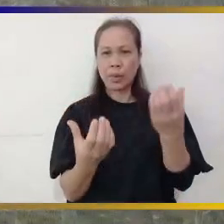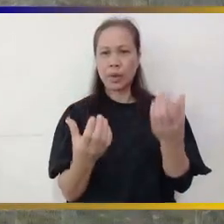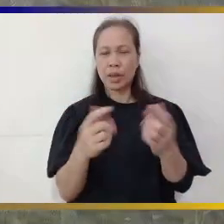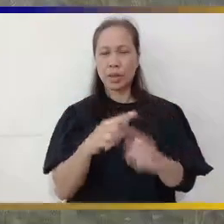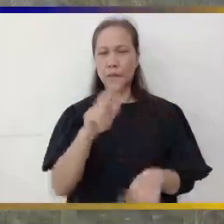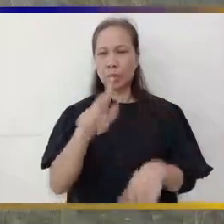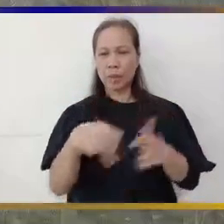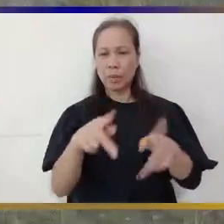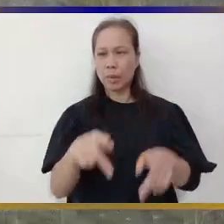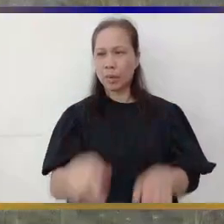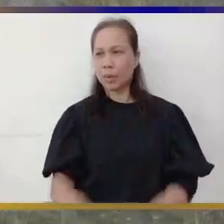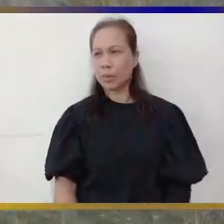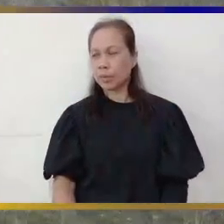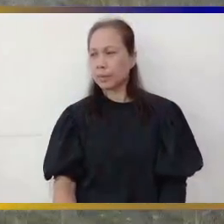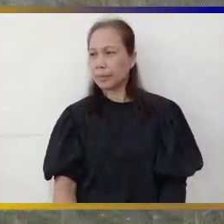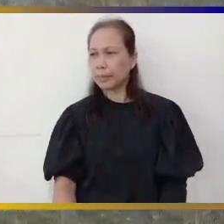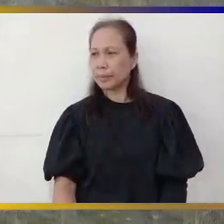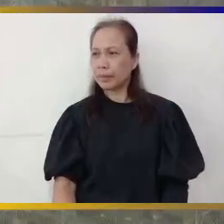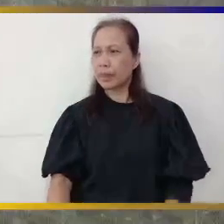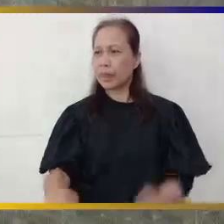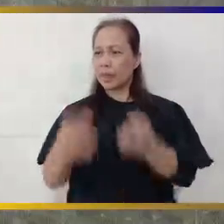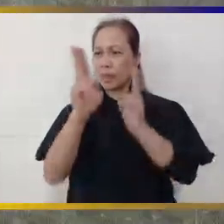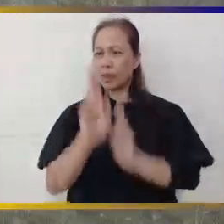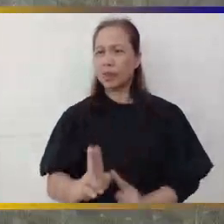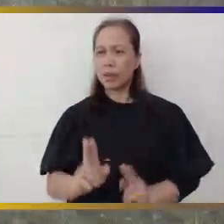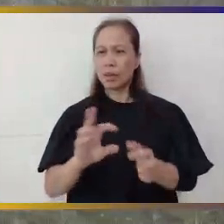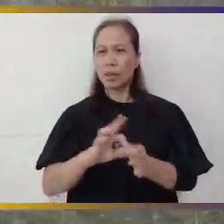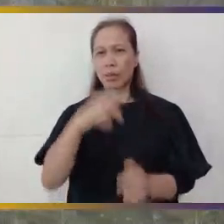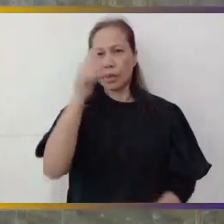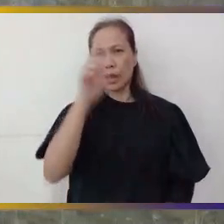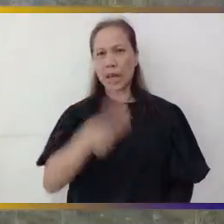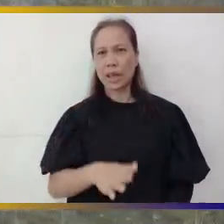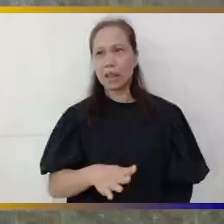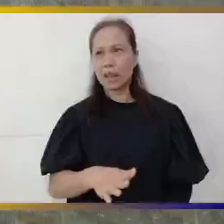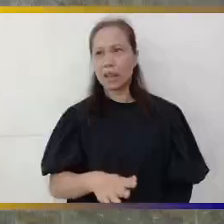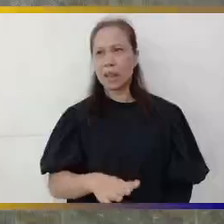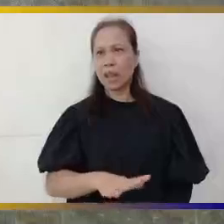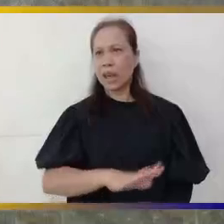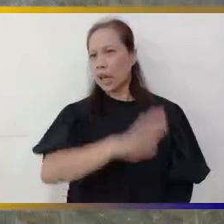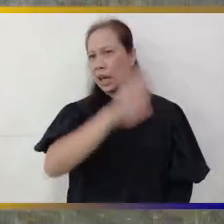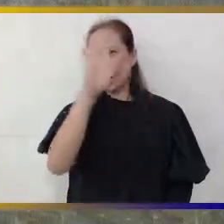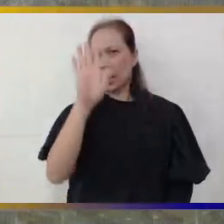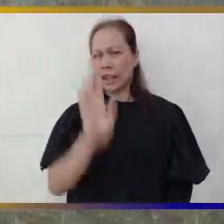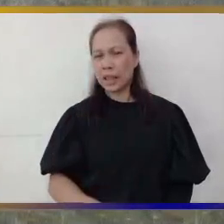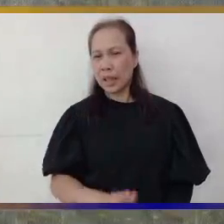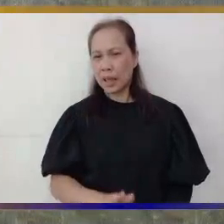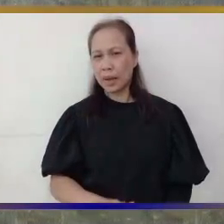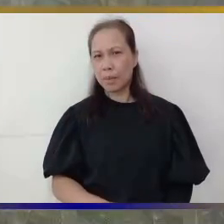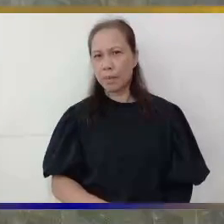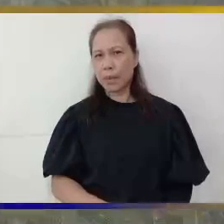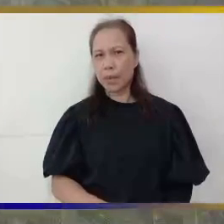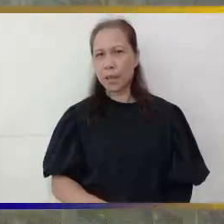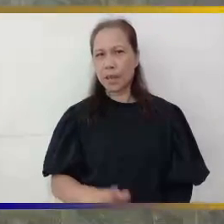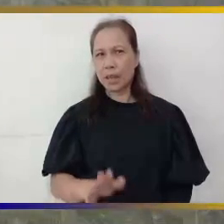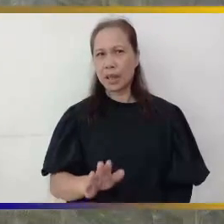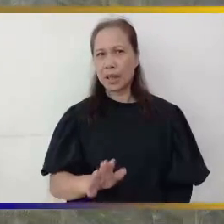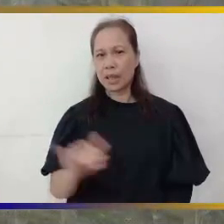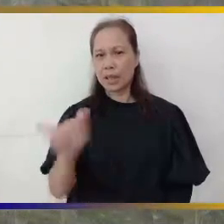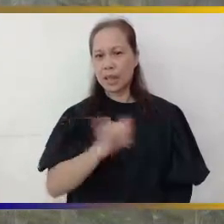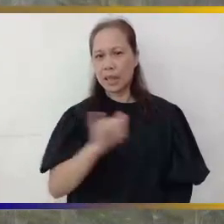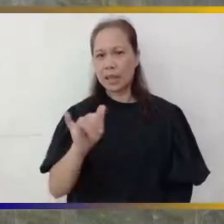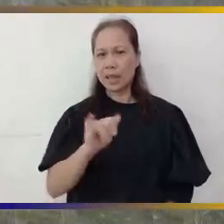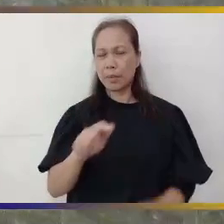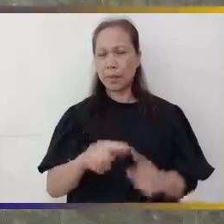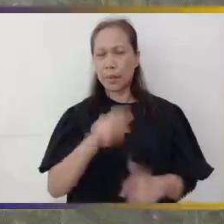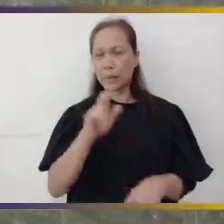tao yung pag-on ko sa Diyos ay hindi pwedeng ganun din ang gagawin ko kay pastor Hill yung pag-on ko sa Diyos